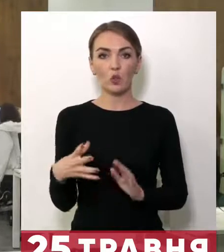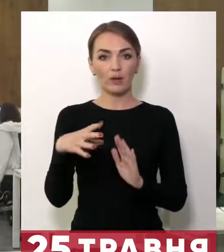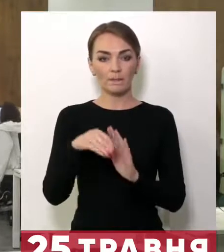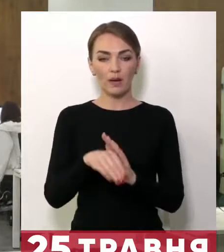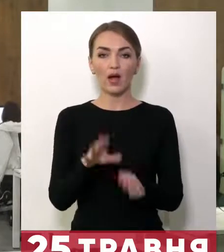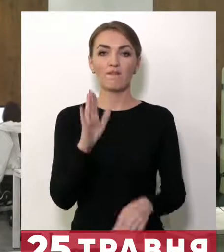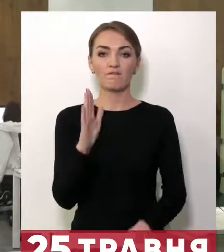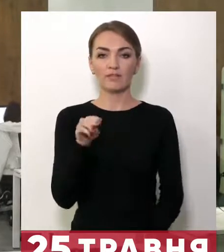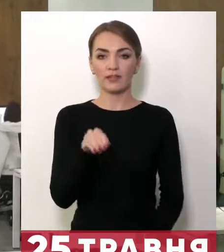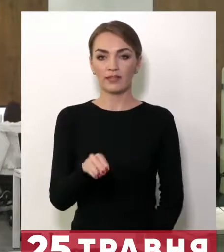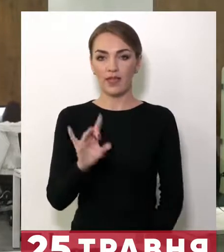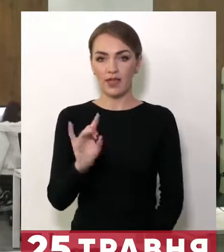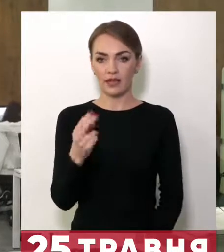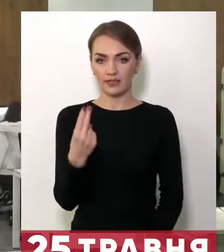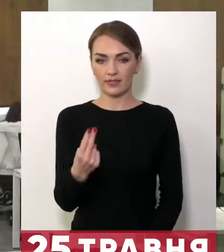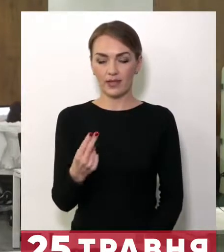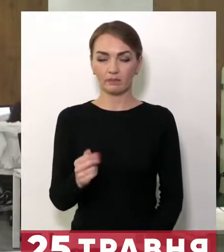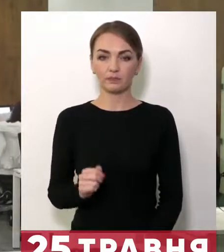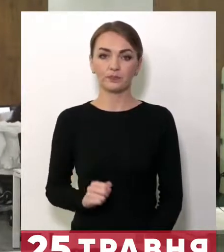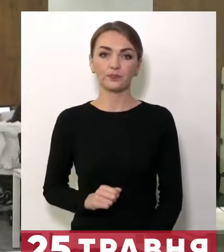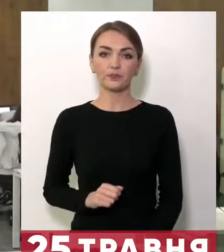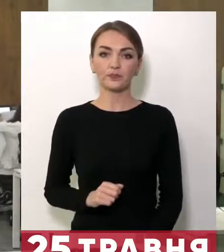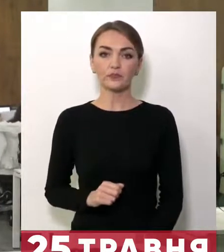зокрема в ТРЦ?